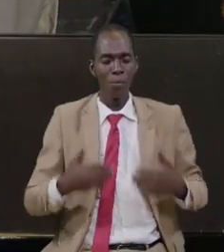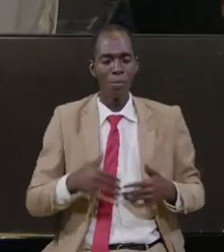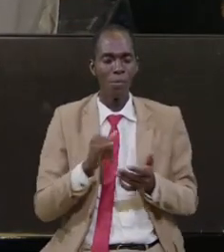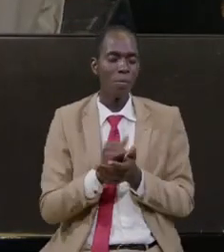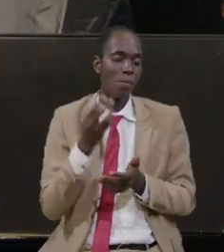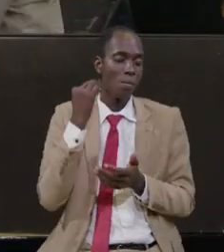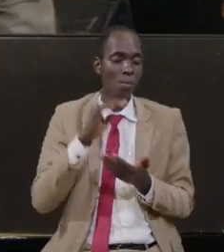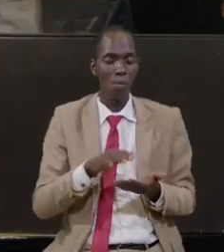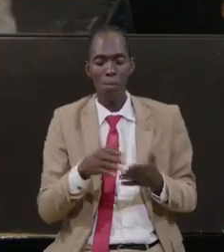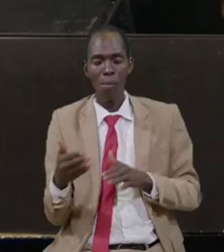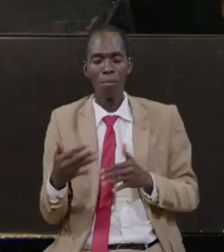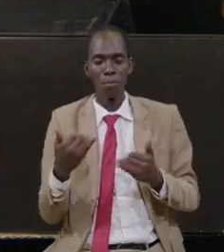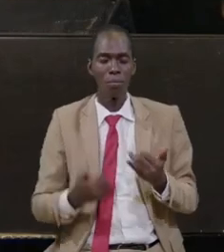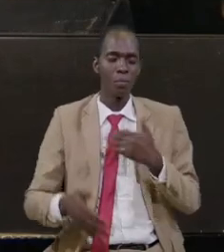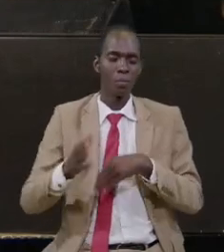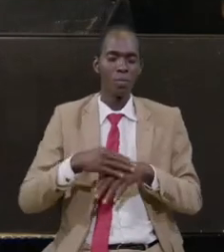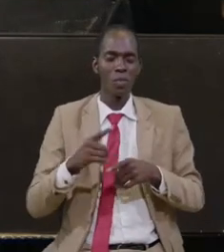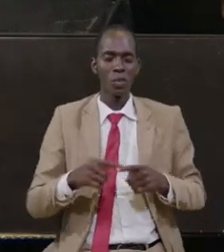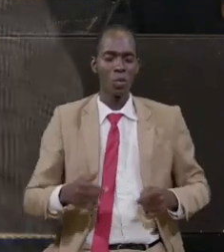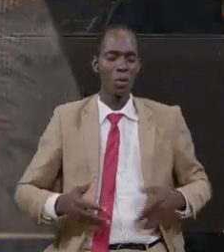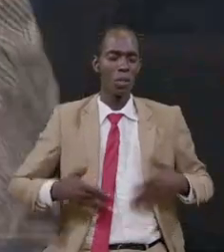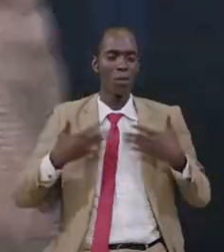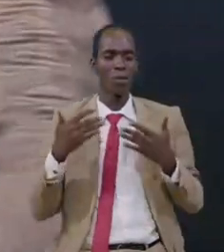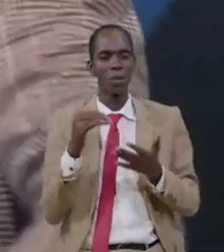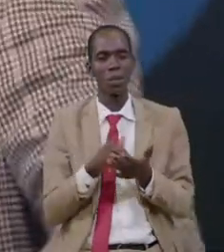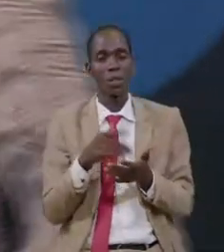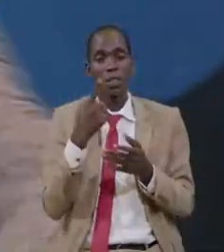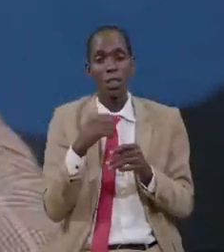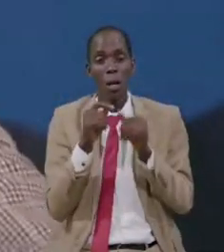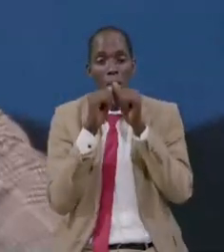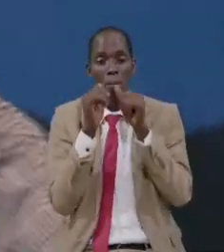vie. Ça, c'est la bénédiction d'Abraham. Tout ce qui est